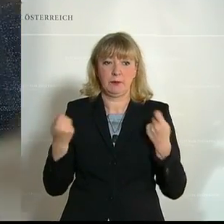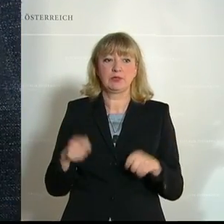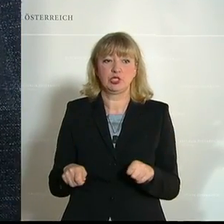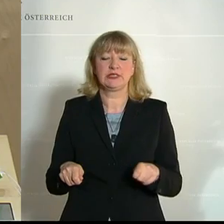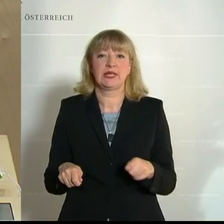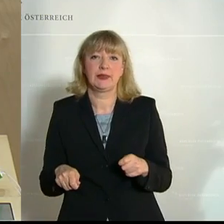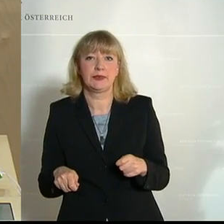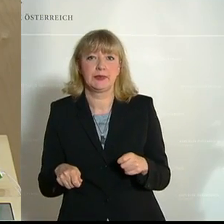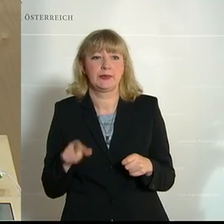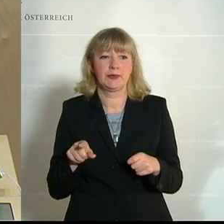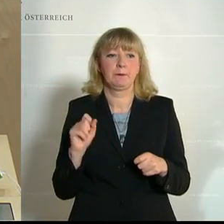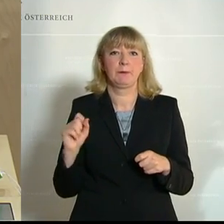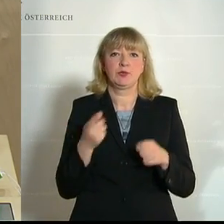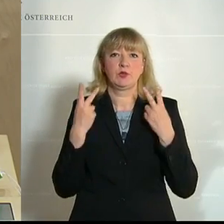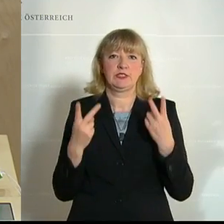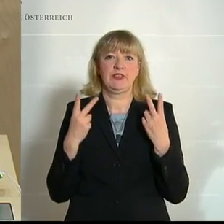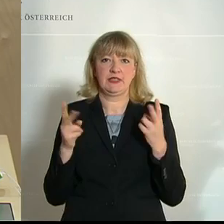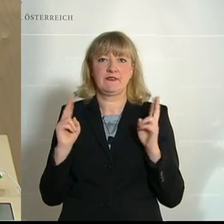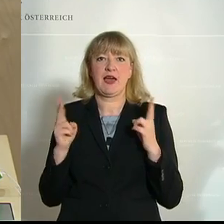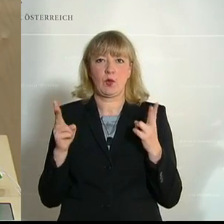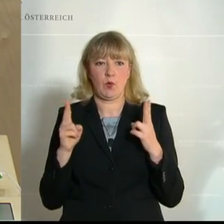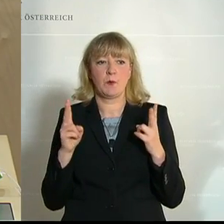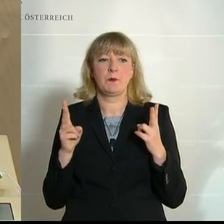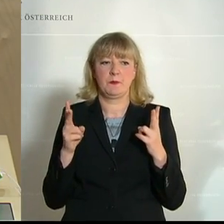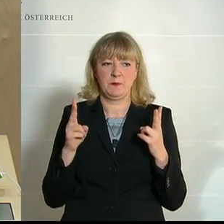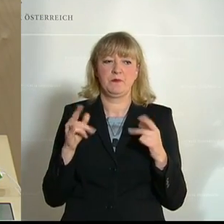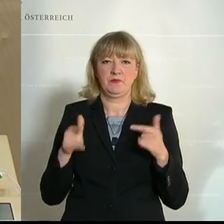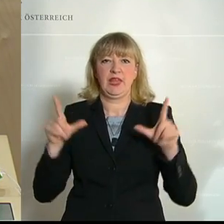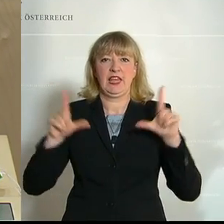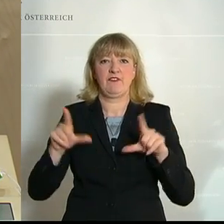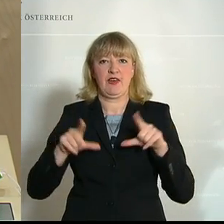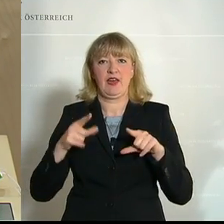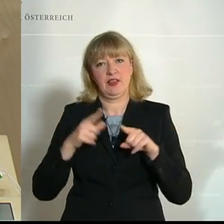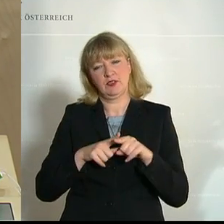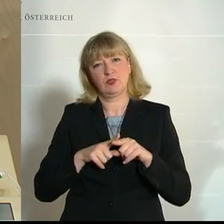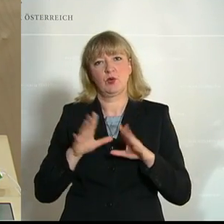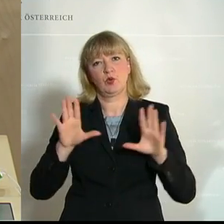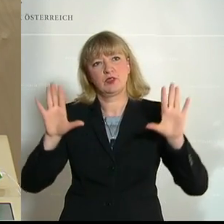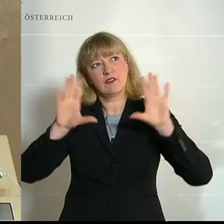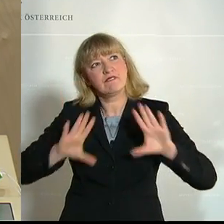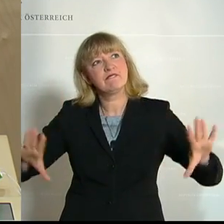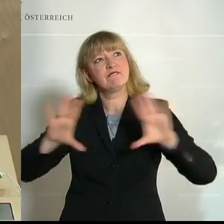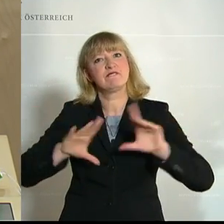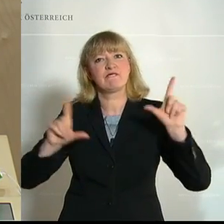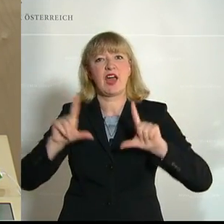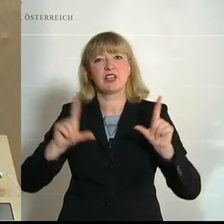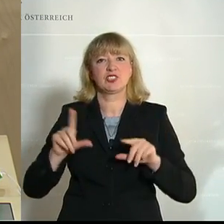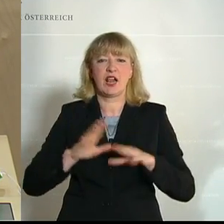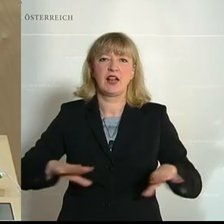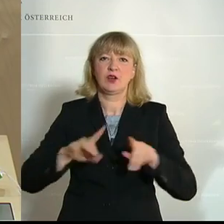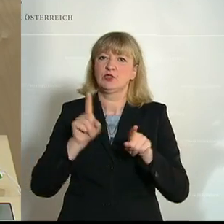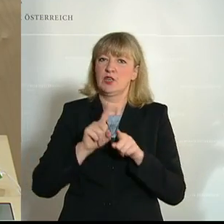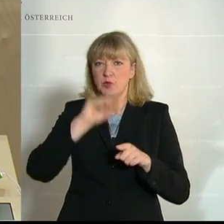beschließen, besonders wichtig. Warum? Weil die Event- und die Veranstaltungsbranche genauso wie die Kunst-